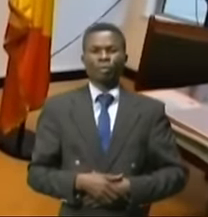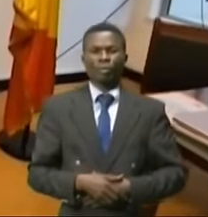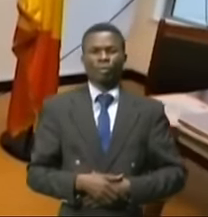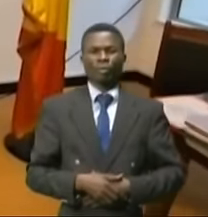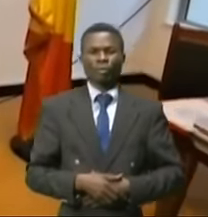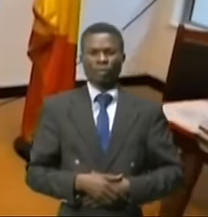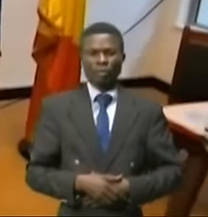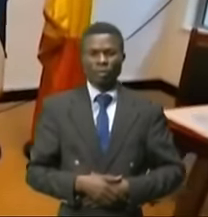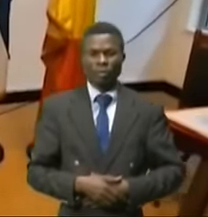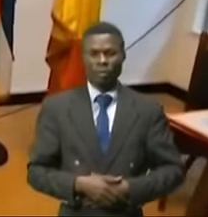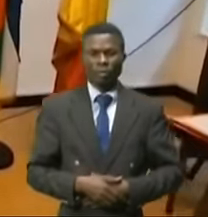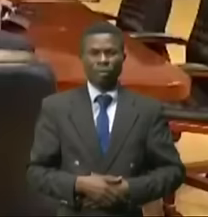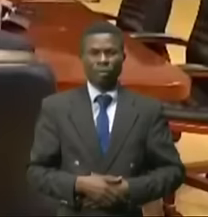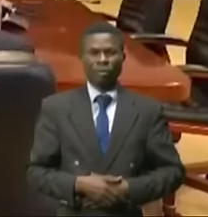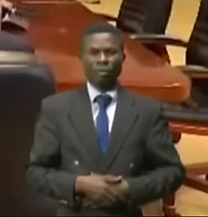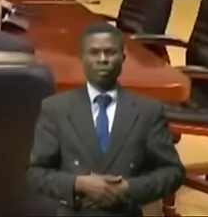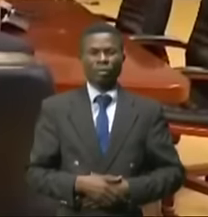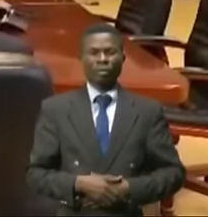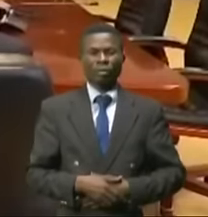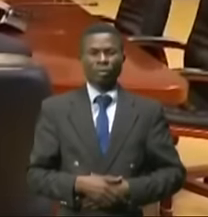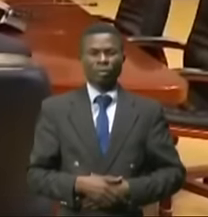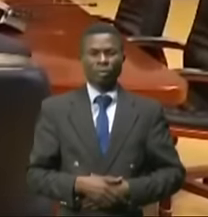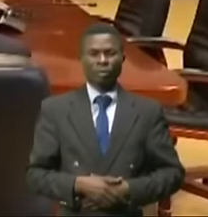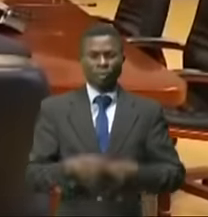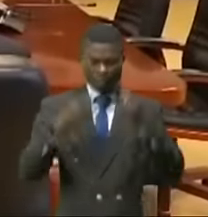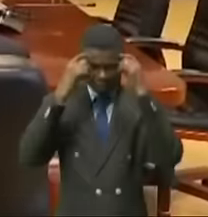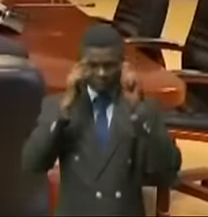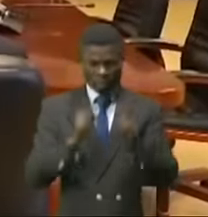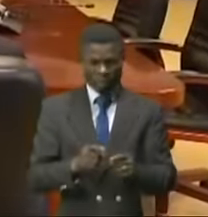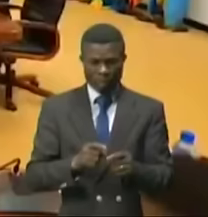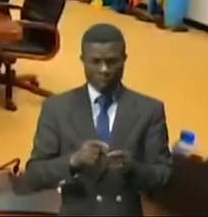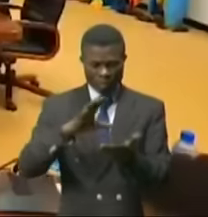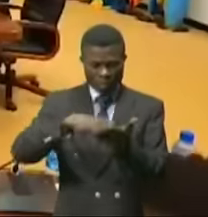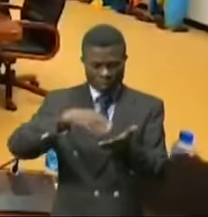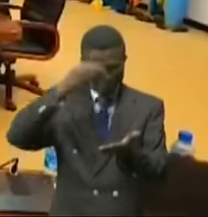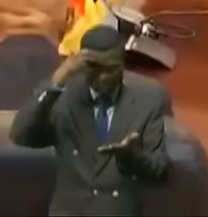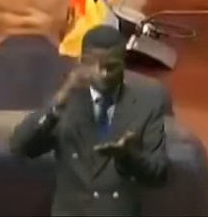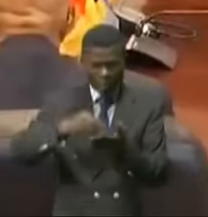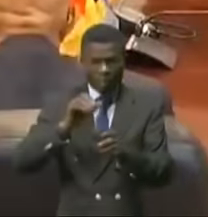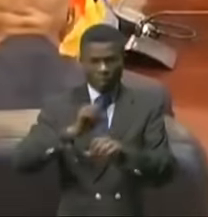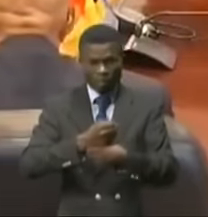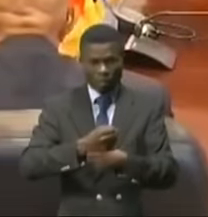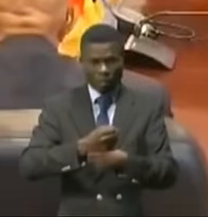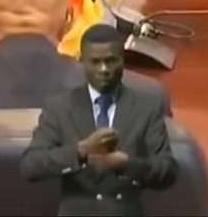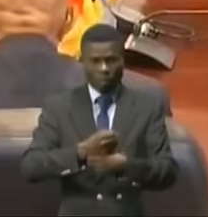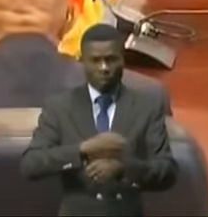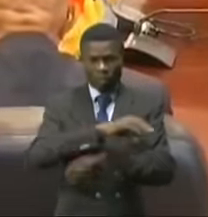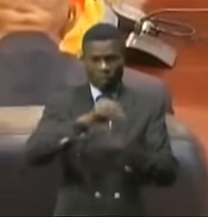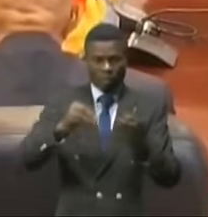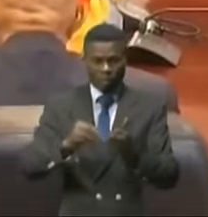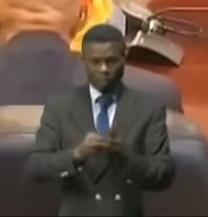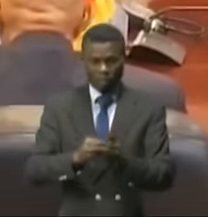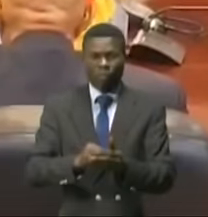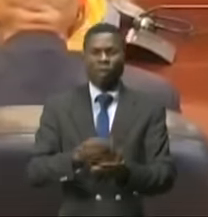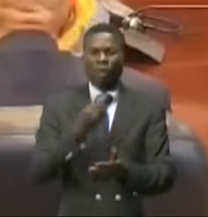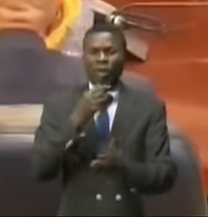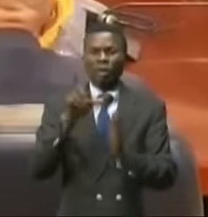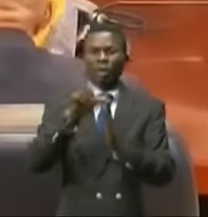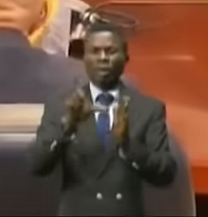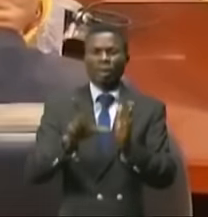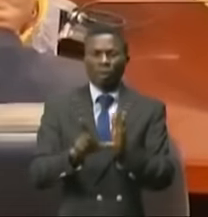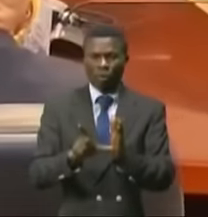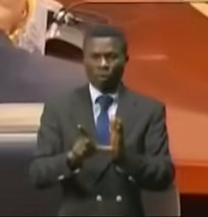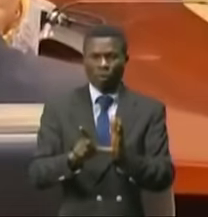Les participants aux travaux de Malabo ont convenu d'approfondir la réflexion sur la création d'un centre d'arbitrage des règlements des